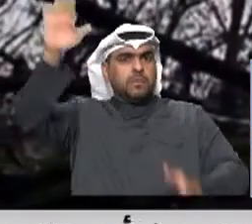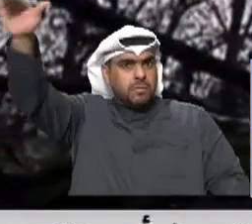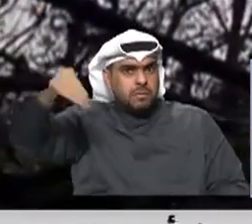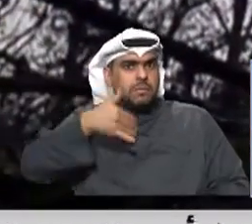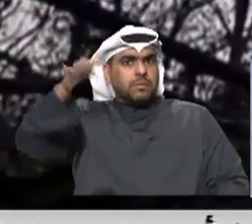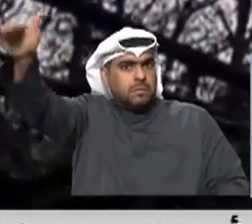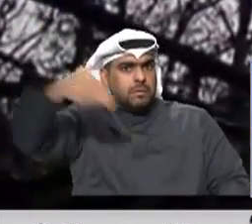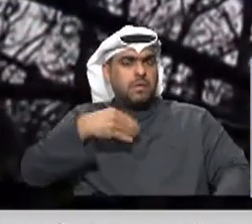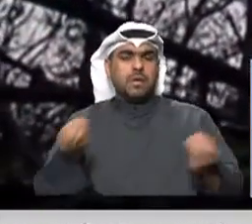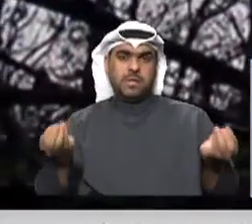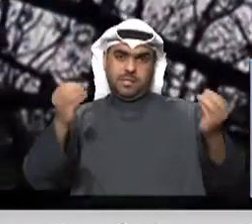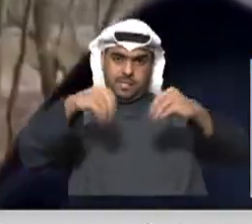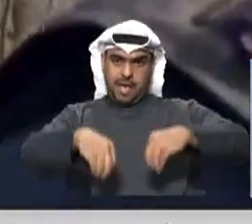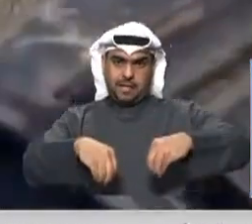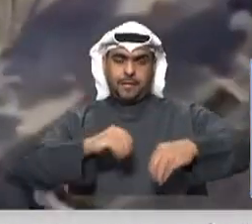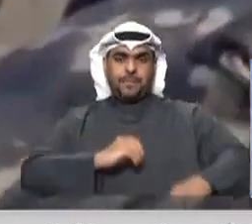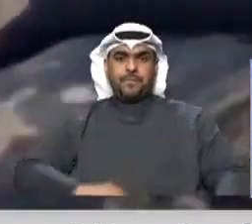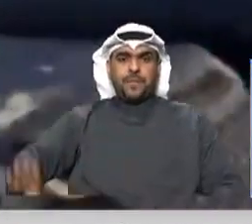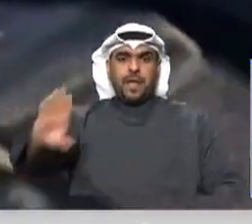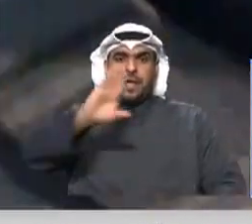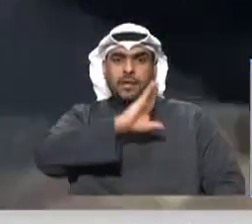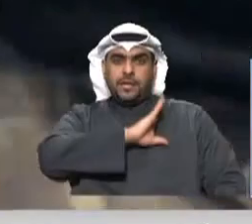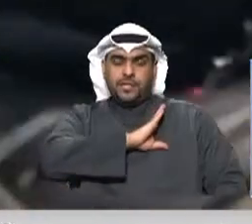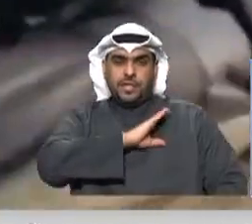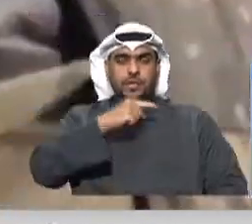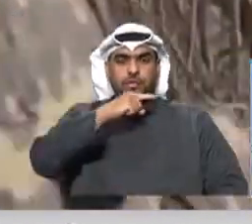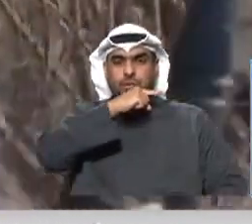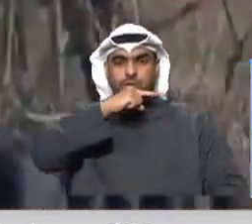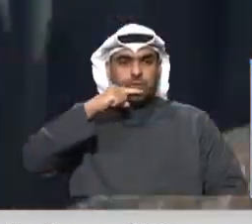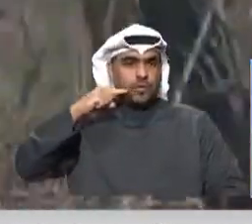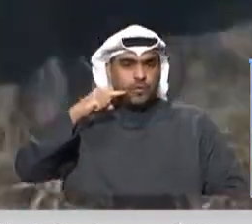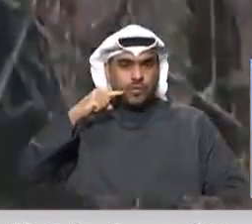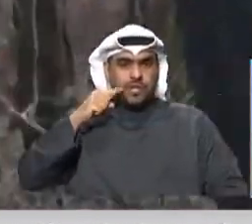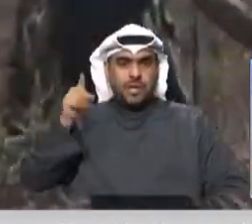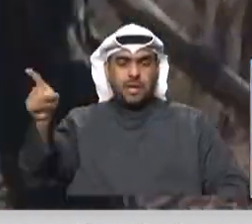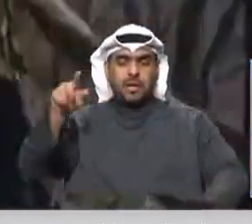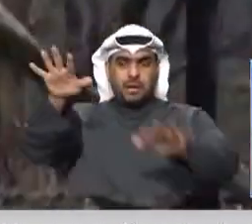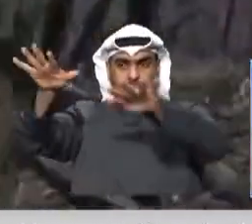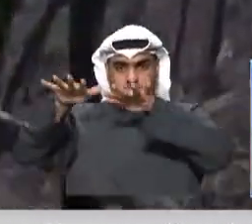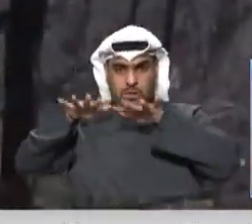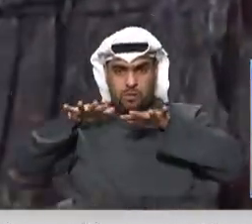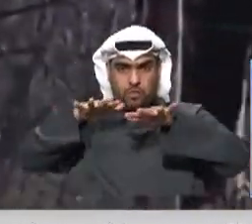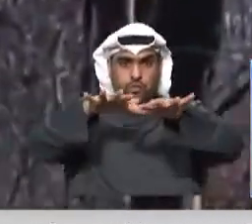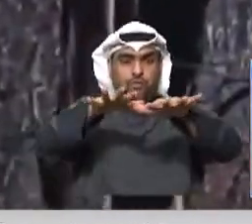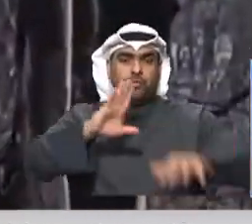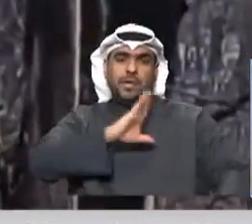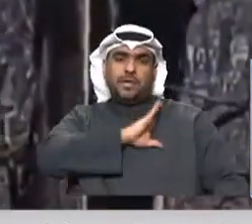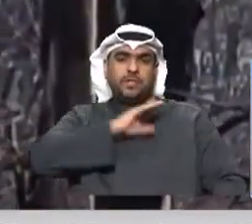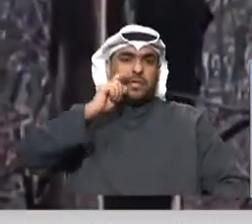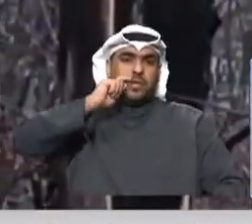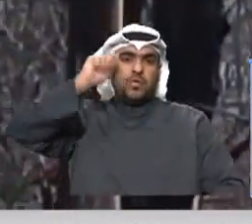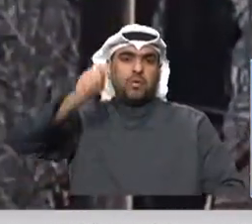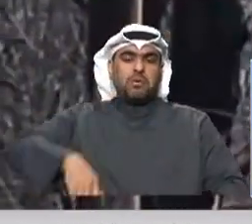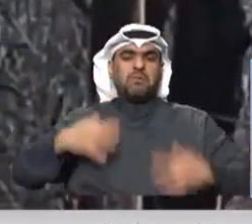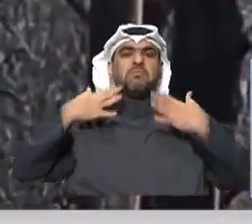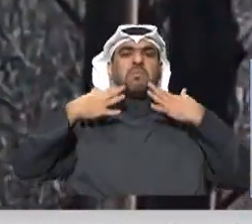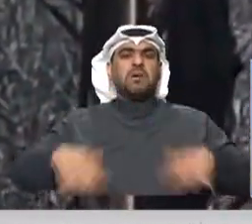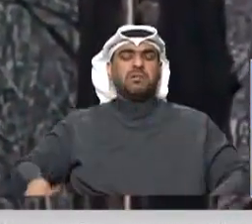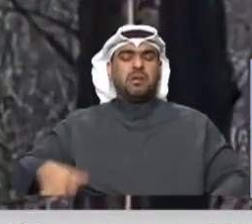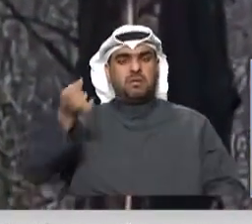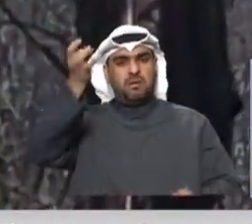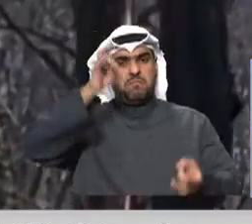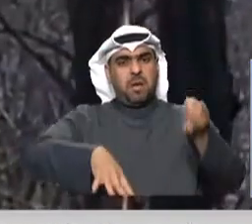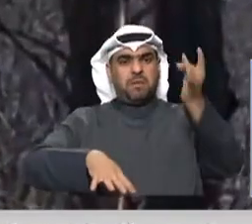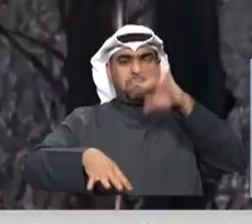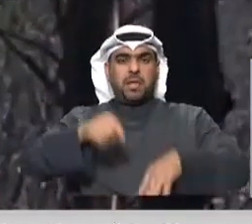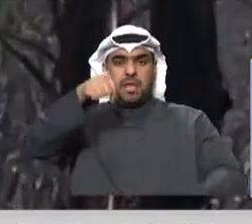المقاطعه فقالت ان الجيش الروسي تمكن من تدمير خط الدفاع الاول للجيش الاوكراني في المحور وتوغل لمسافه سبع